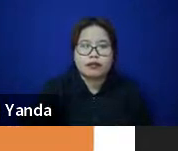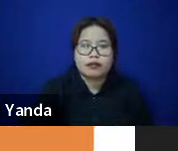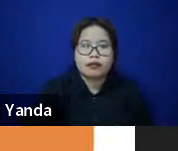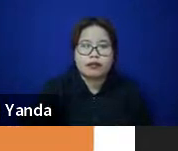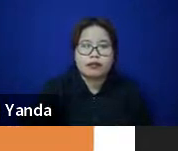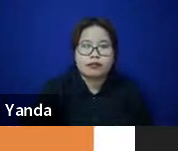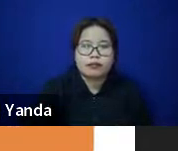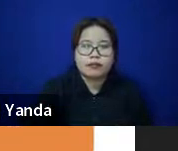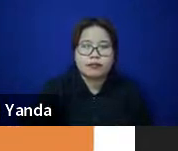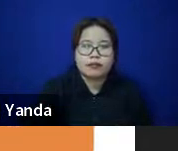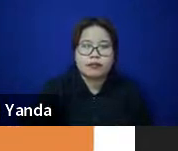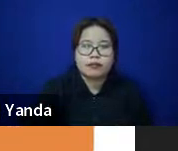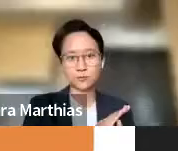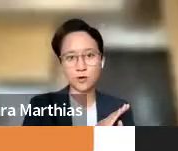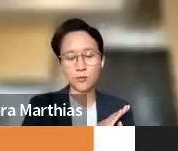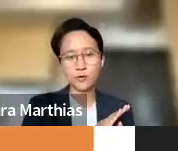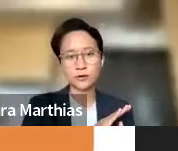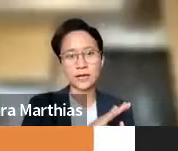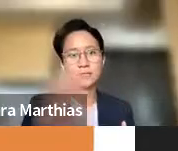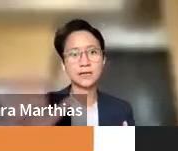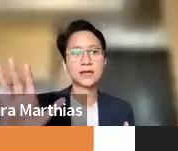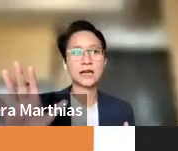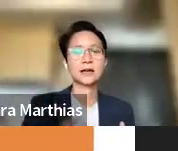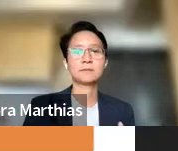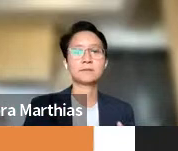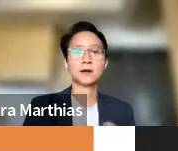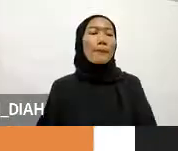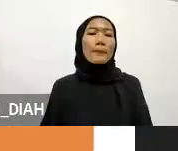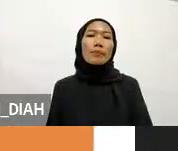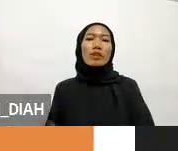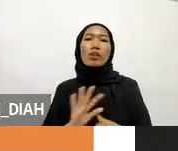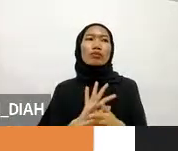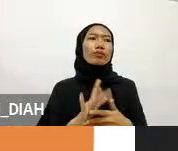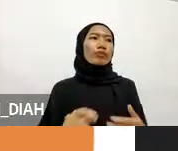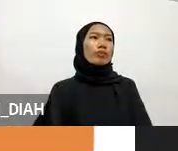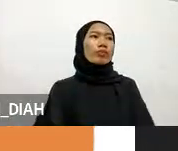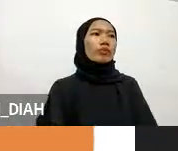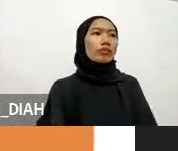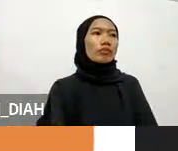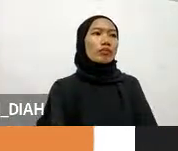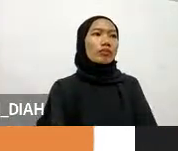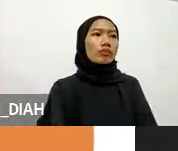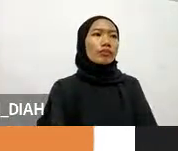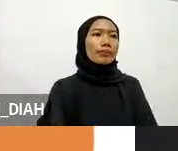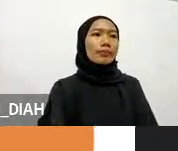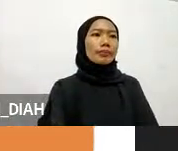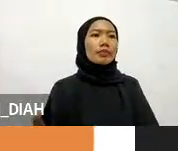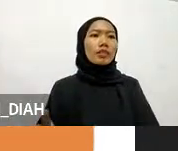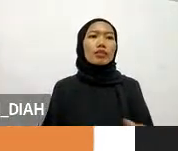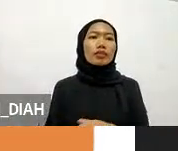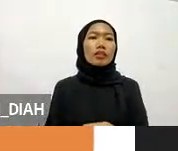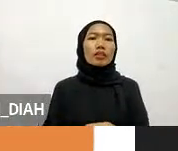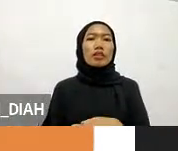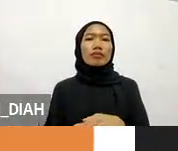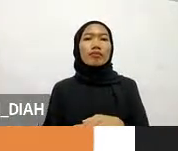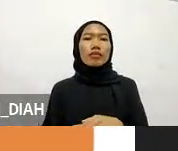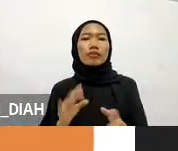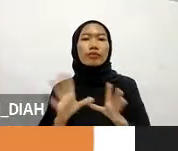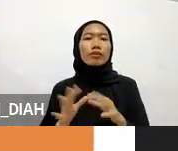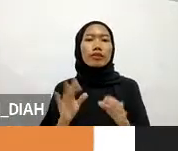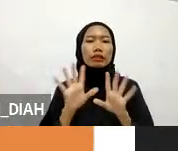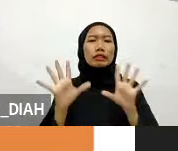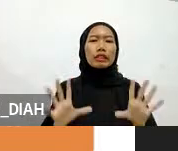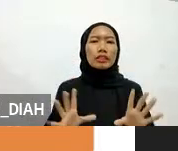penyandang disabilitas. Ini semua pukul rata dianggap bahwa layanan berjenjang itu make sense atau bisa dilakukan untuk semua